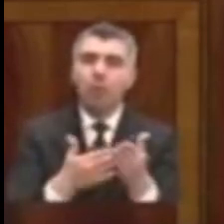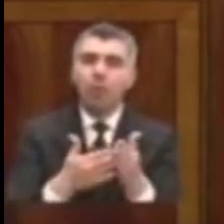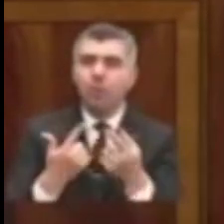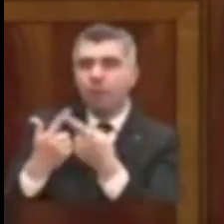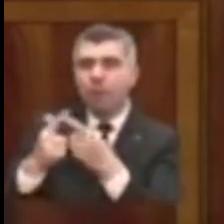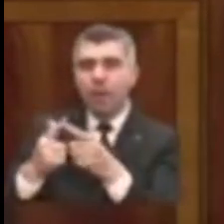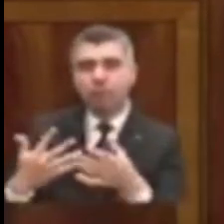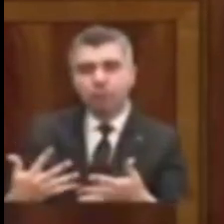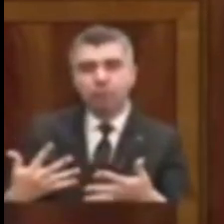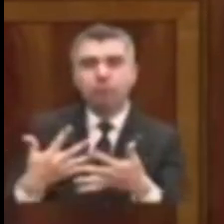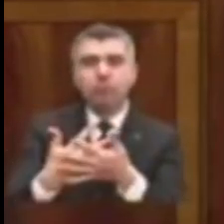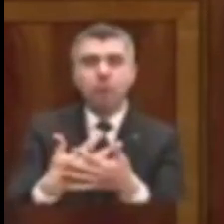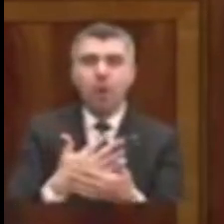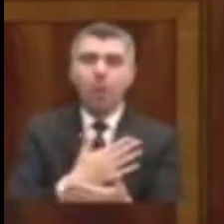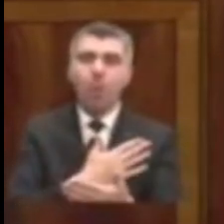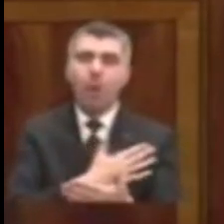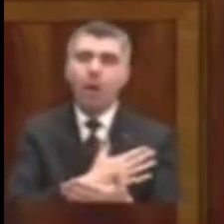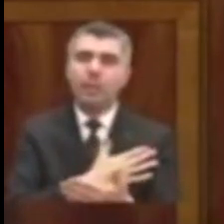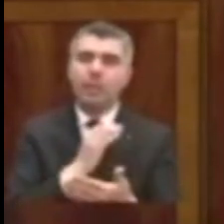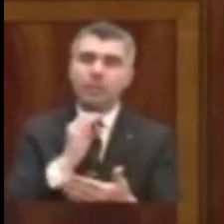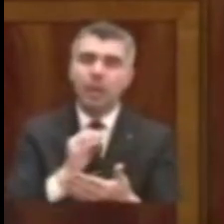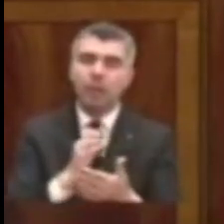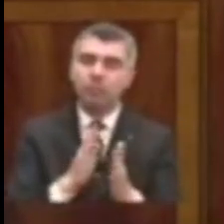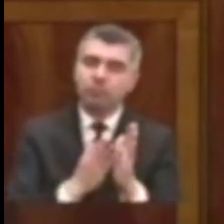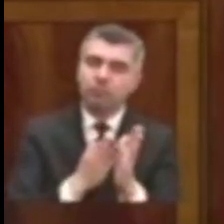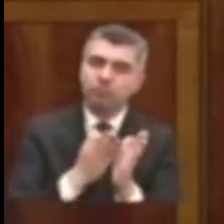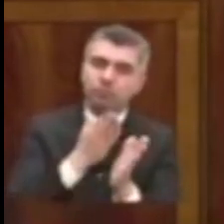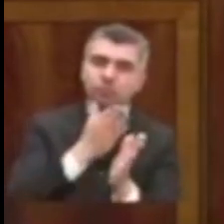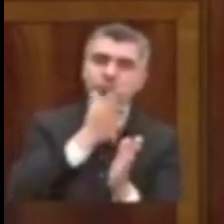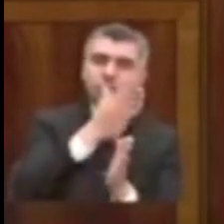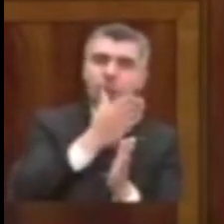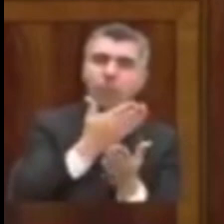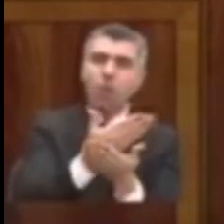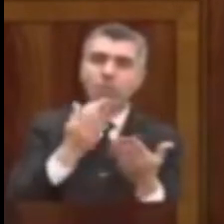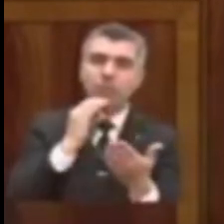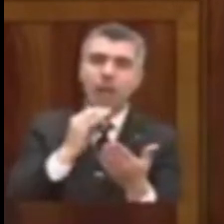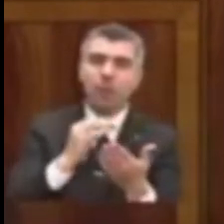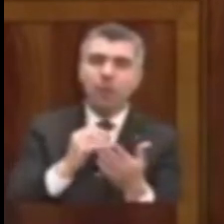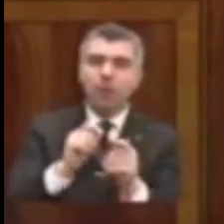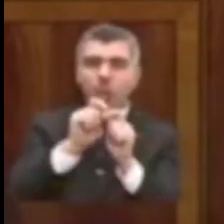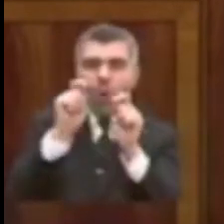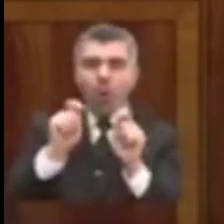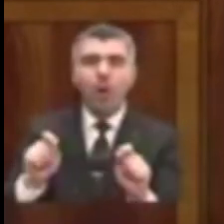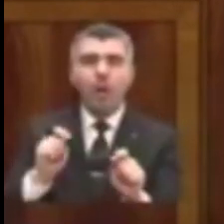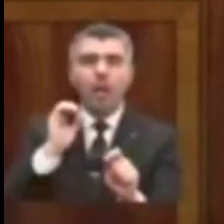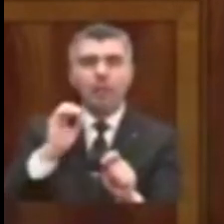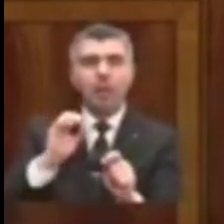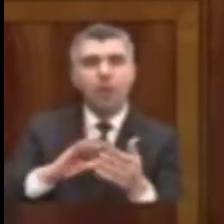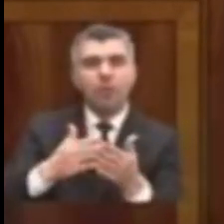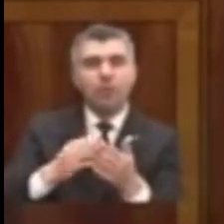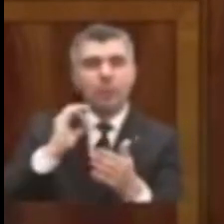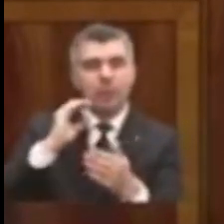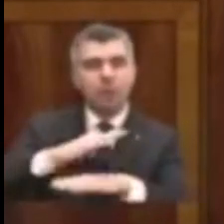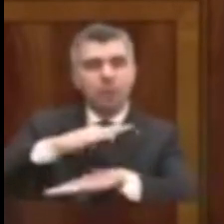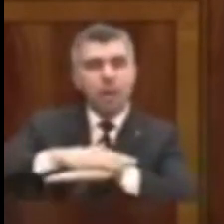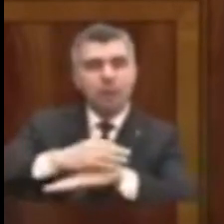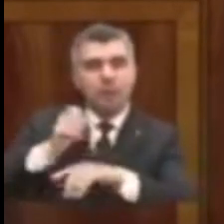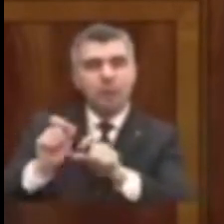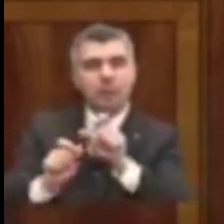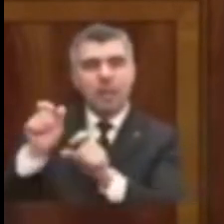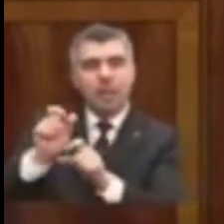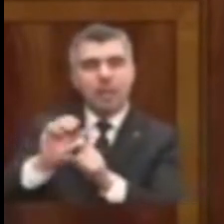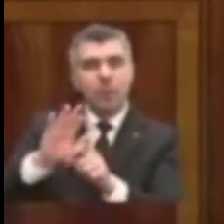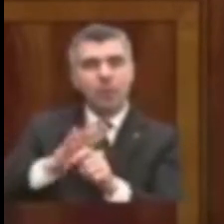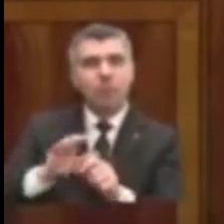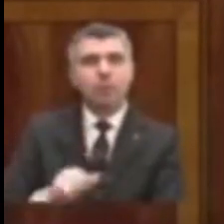اللحمة الوطنية المواطنة من أجل تقدم بلادنا وصيانة استقلال قرارها وكرامة مواطناتها